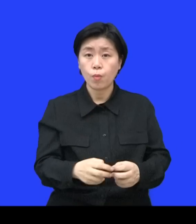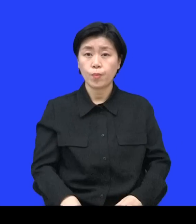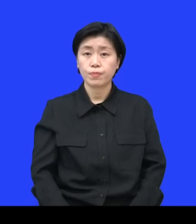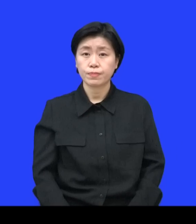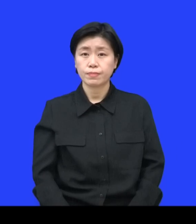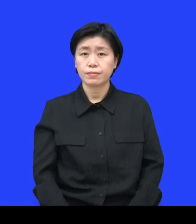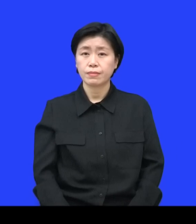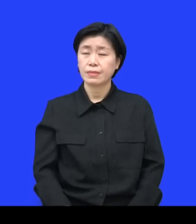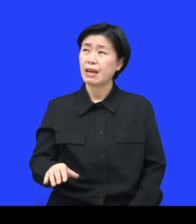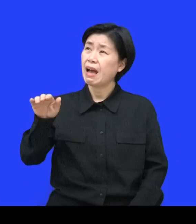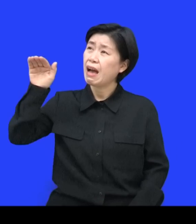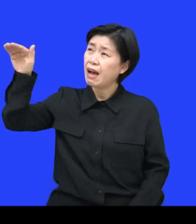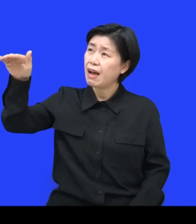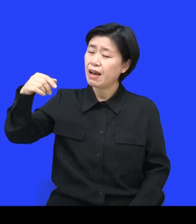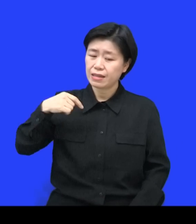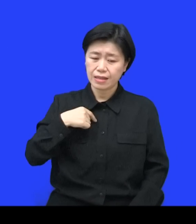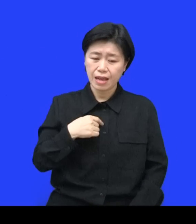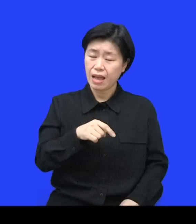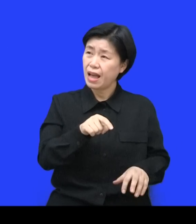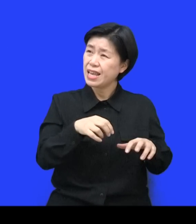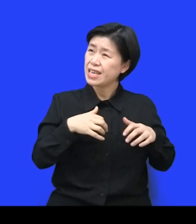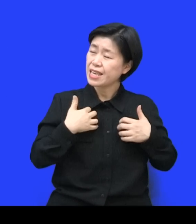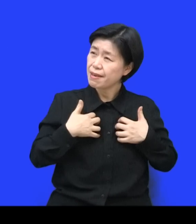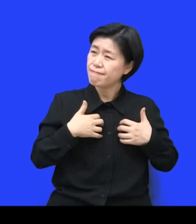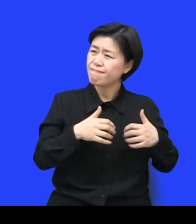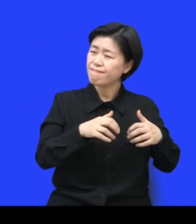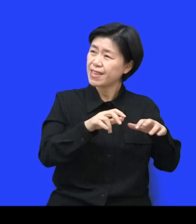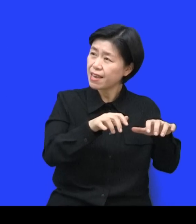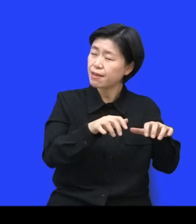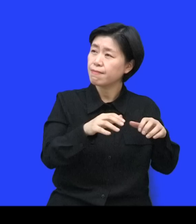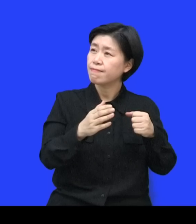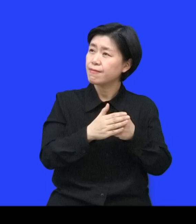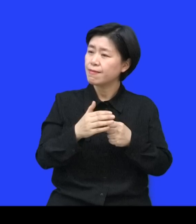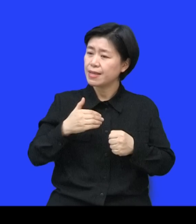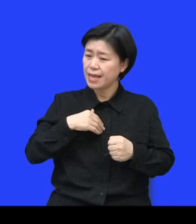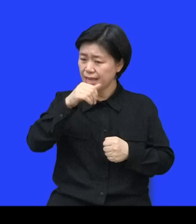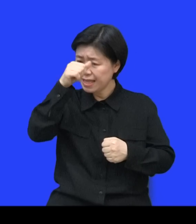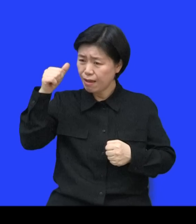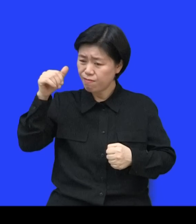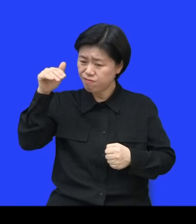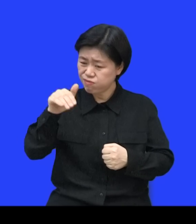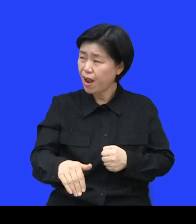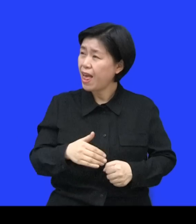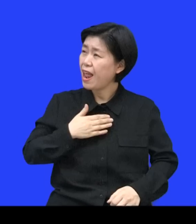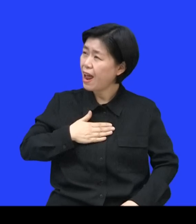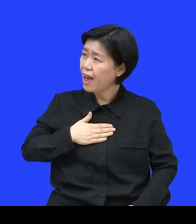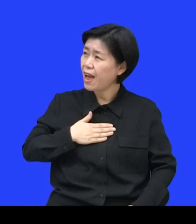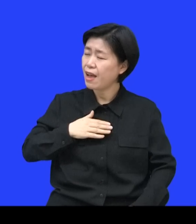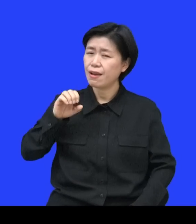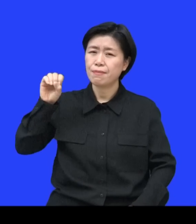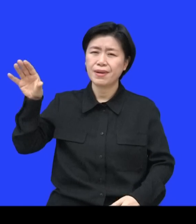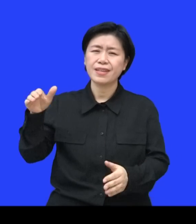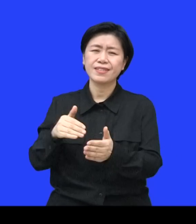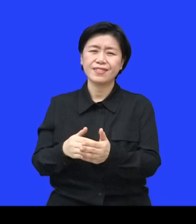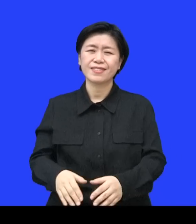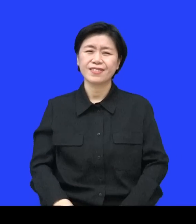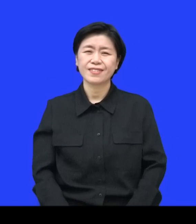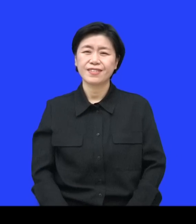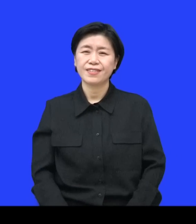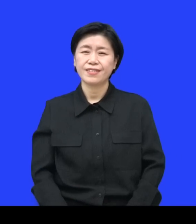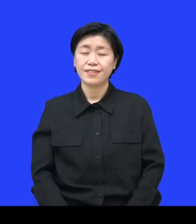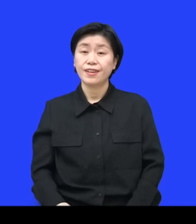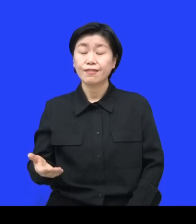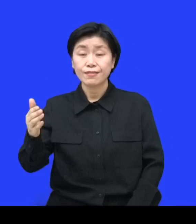지금 인생 망하고 있는 거 아시죠? 네. 좀 끊게 해주세요. 근데 애들 교회만 끝나면 모두 다